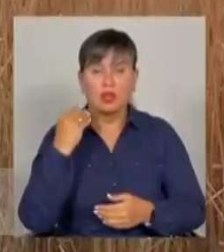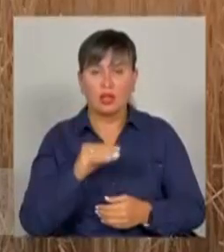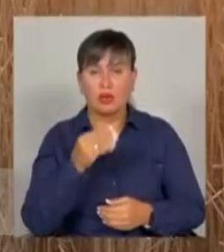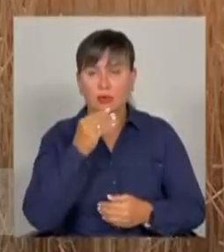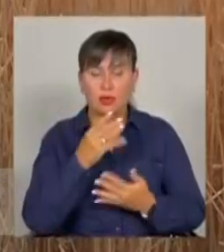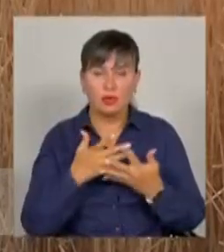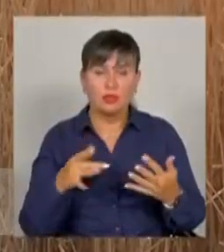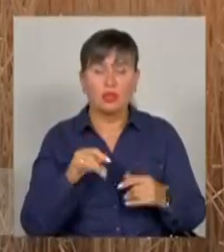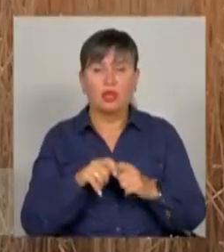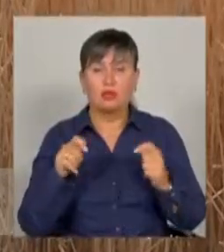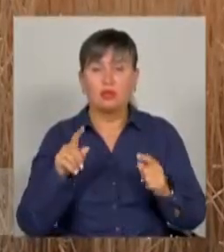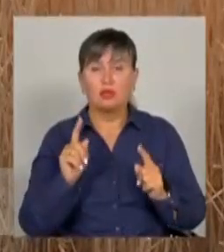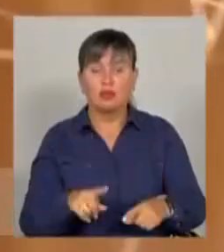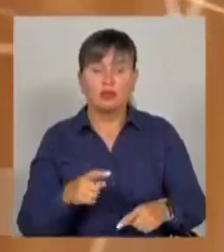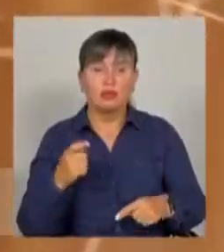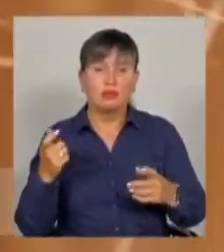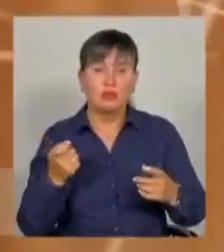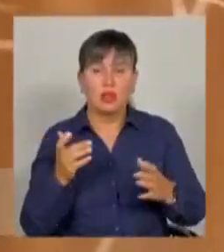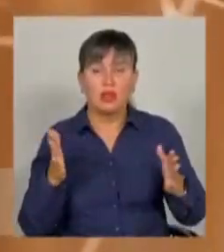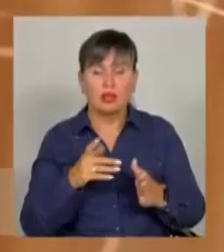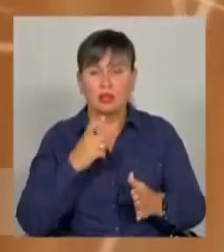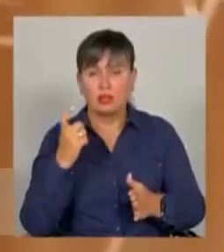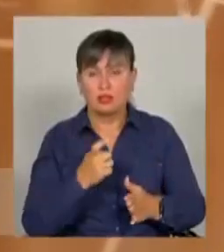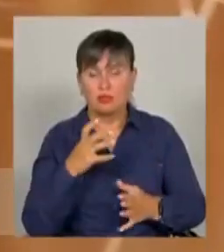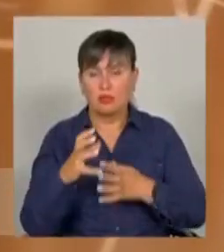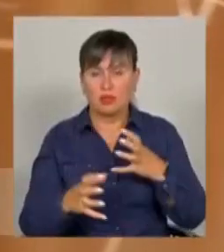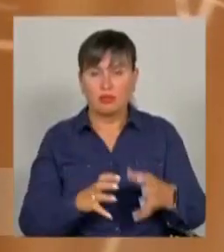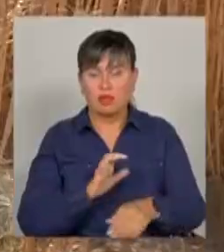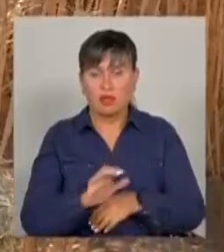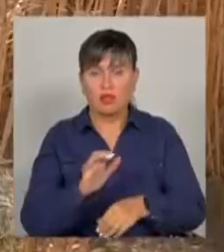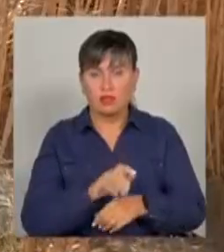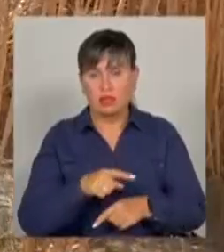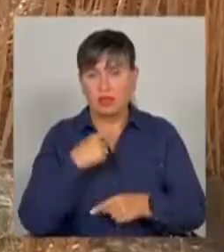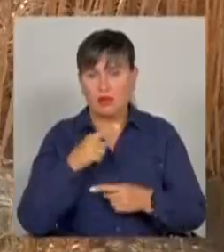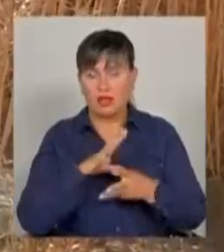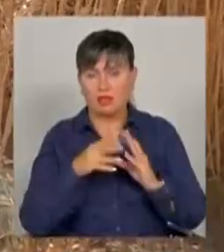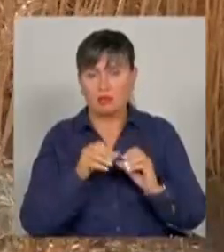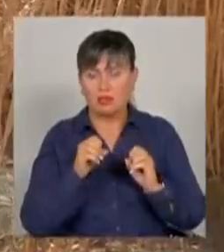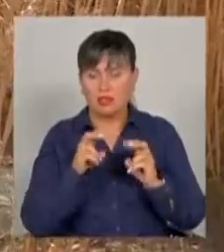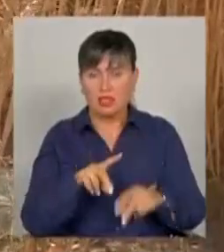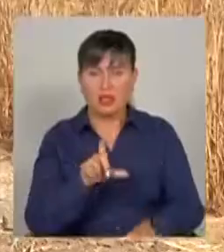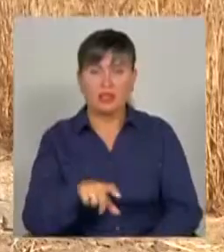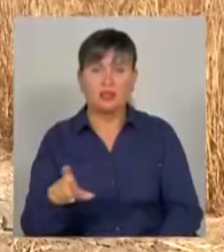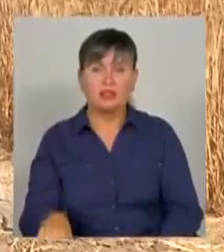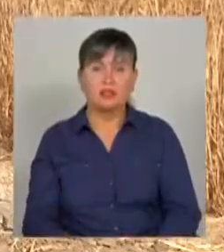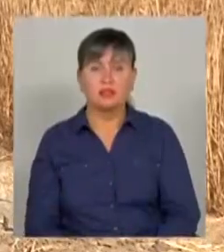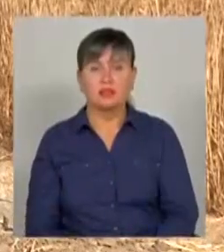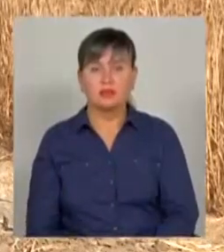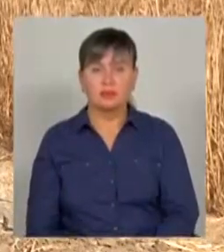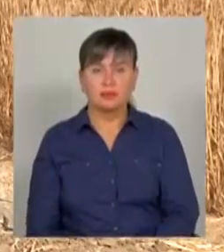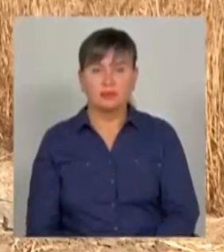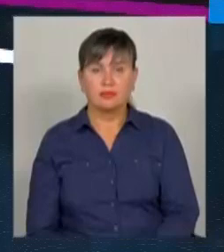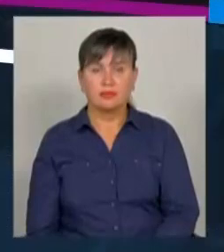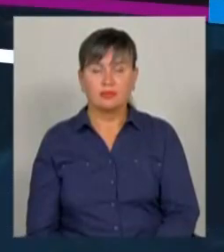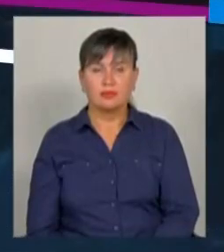продукции, но и откроют даже малым хозяйствам доступ к мировому экспорту, резюмировали специалисты. Дина Жанабекова, Ернат Булатбек, телеканал